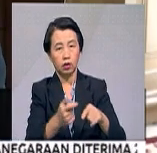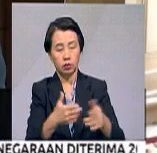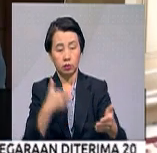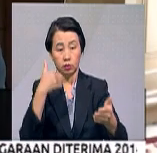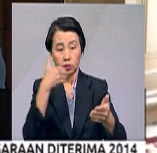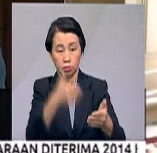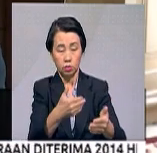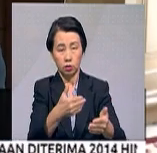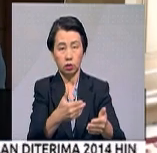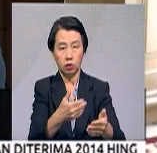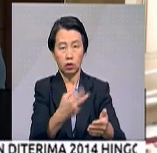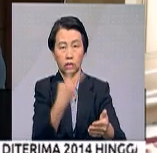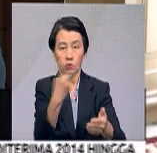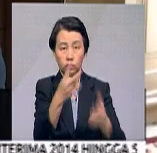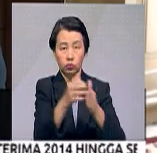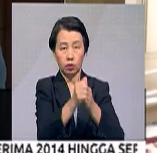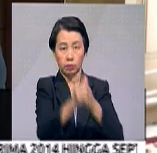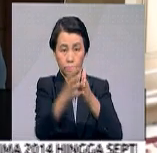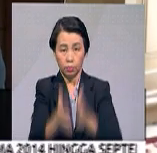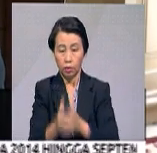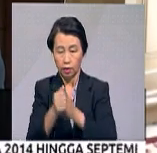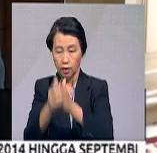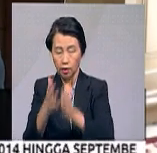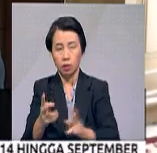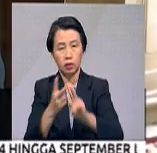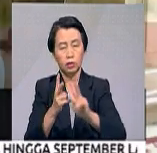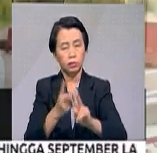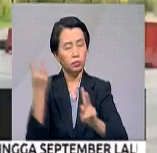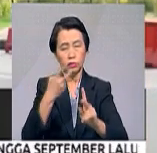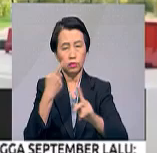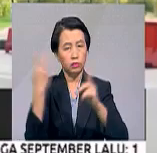kedekatan kedua-dua pemimpin Malaysia dan Indonesia yang sangat akrab.